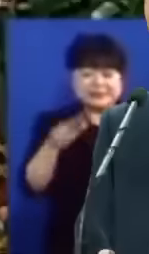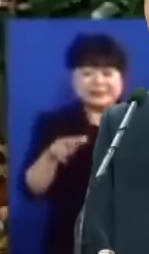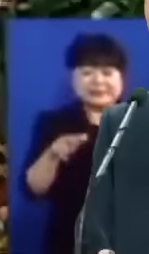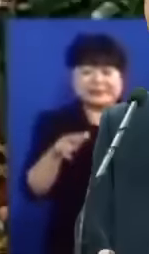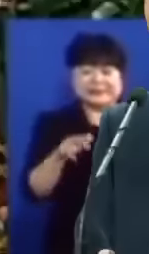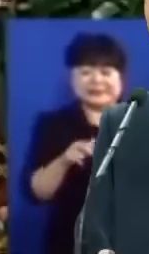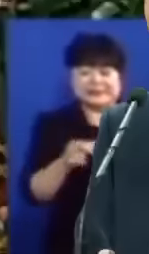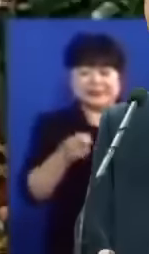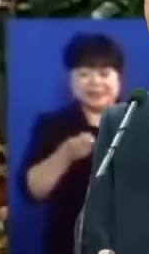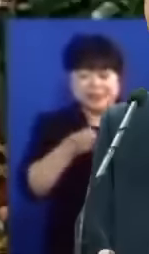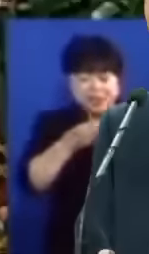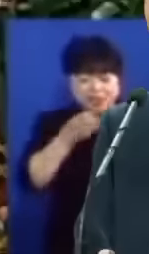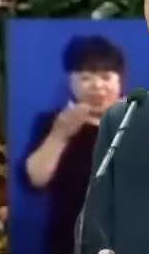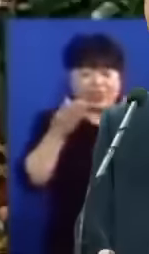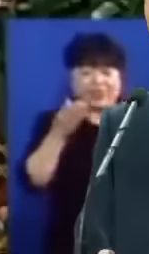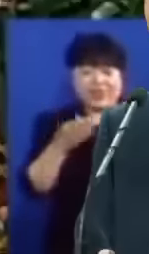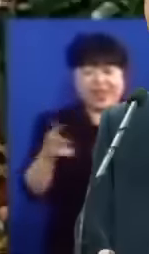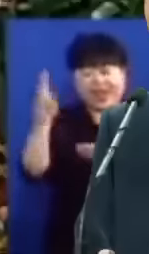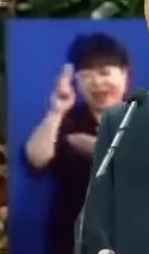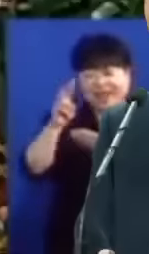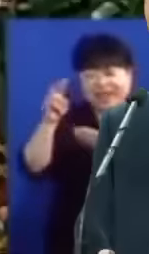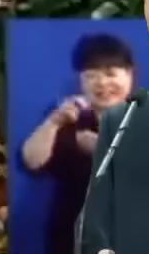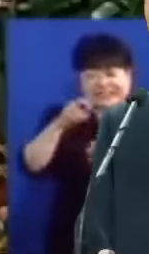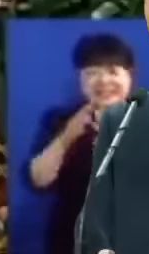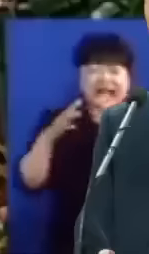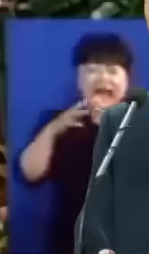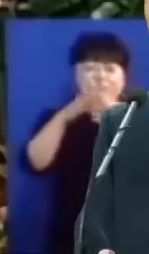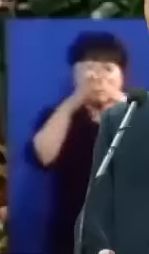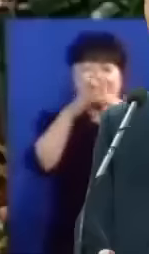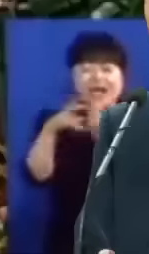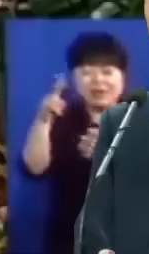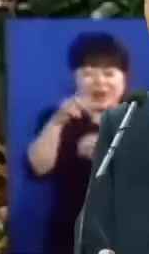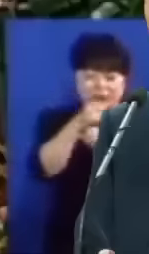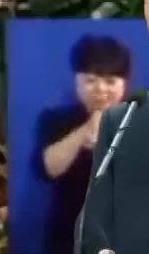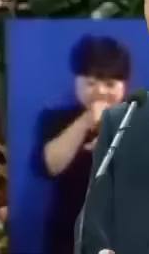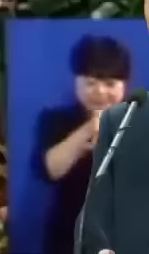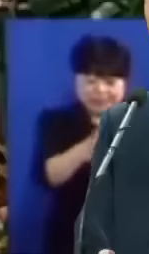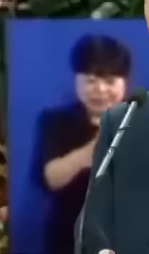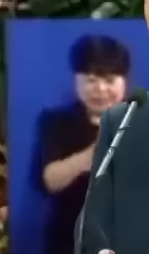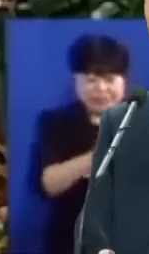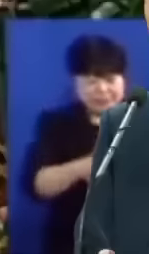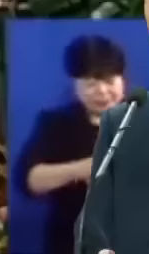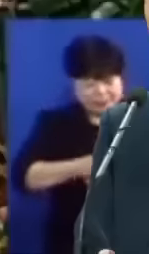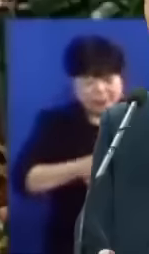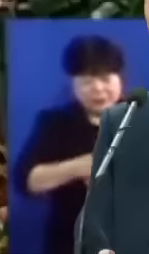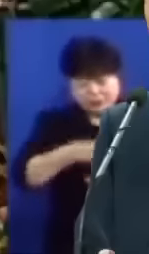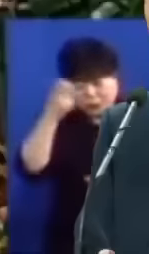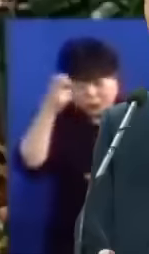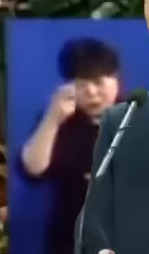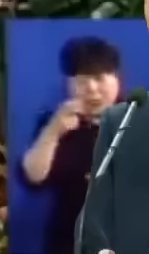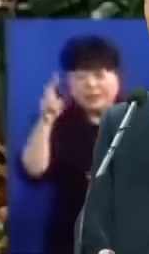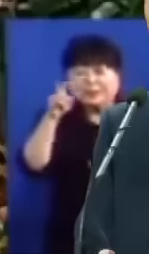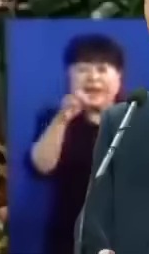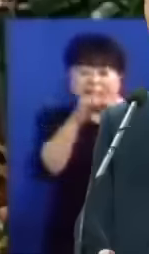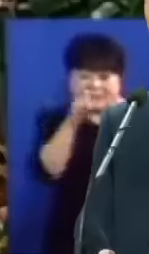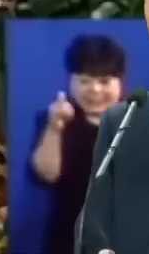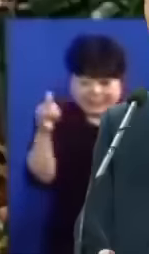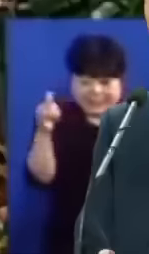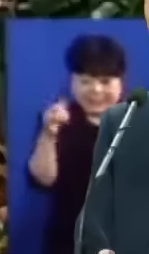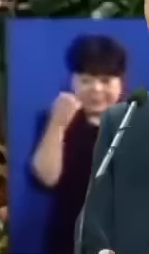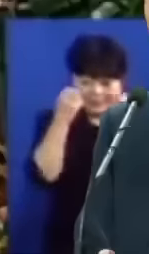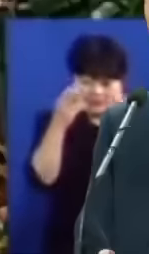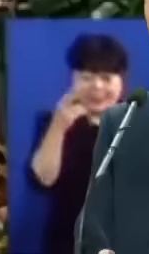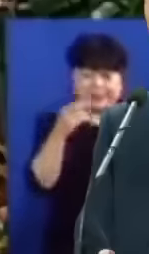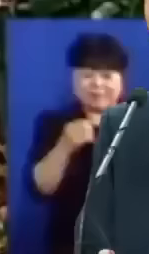현대적인 클래식으로 아메리카 음악을 만들어낸 조지 거시인은 천재적인 음악가였었습니다.